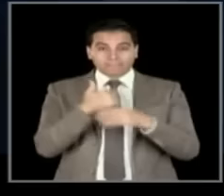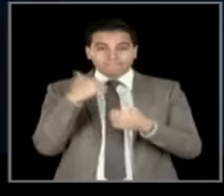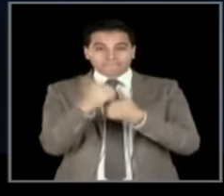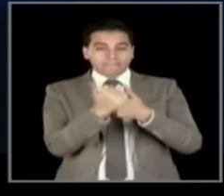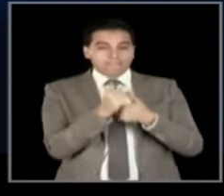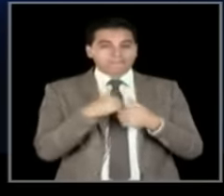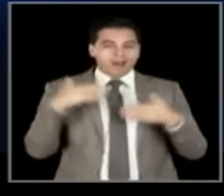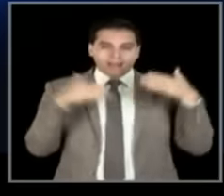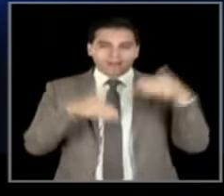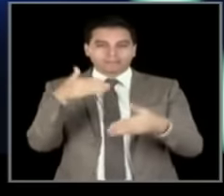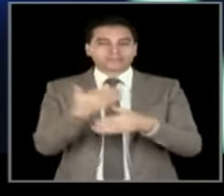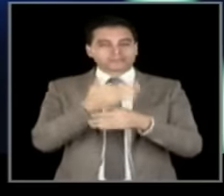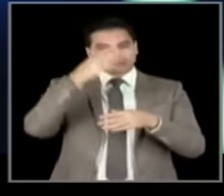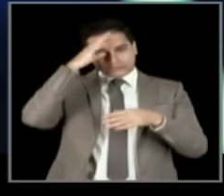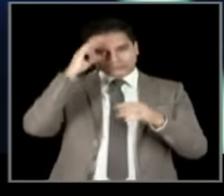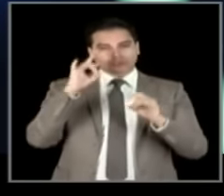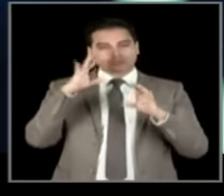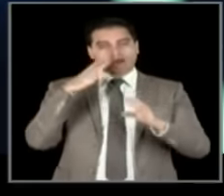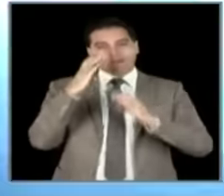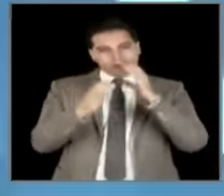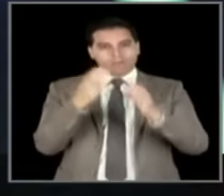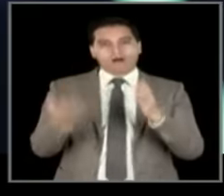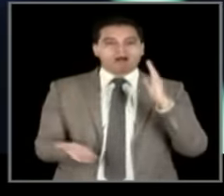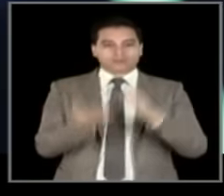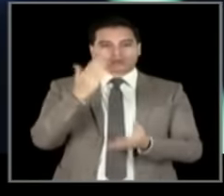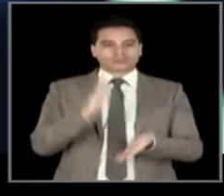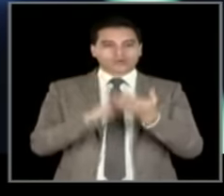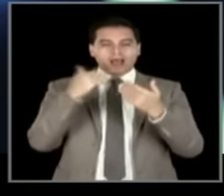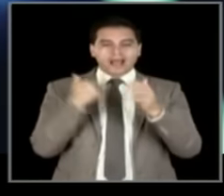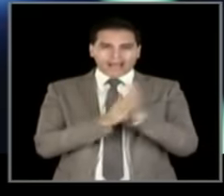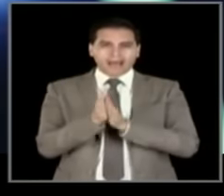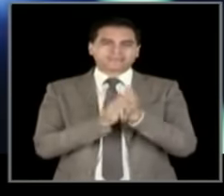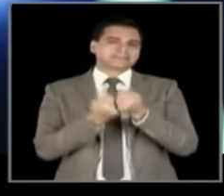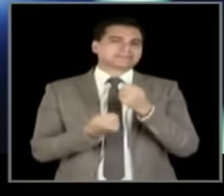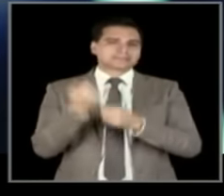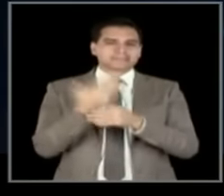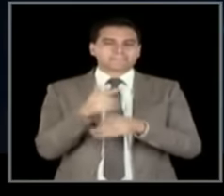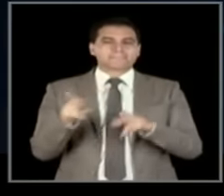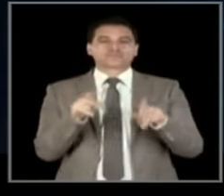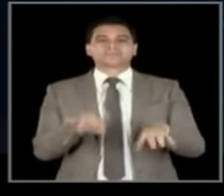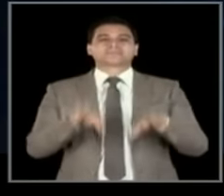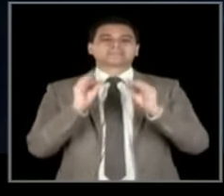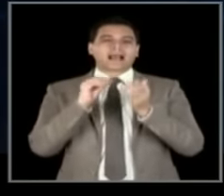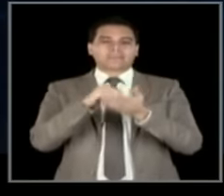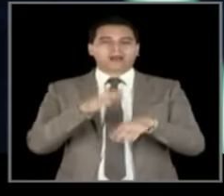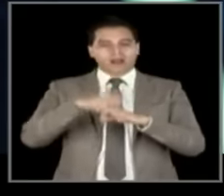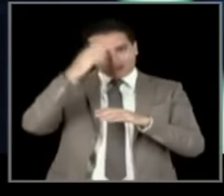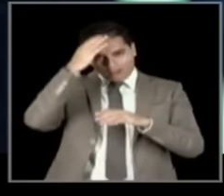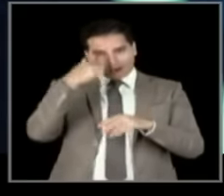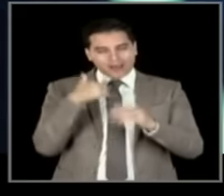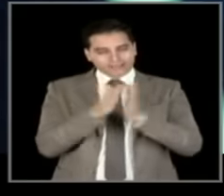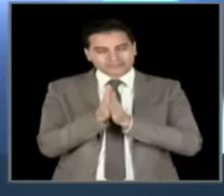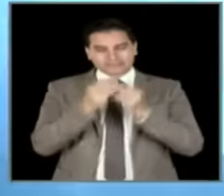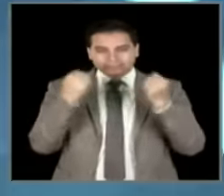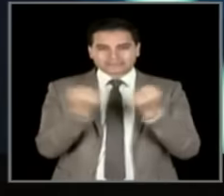اللي عندنا، نبقى جاهزين الموسم ده أيا كان مستواي أو أسئلته. متحمسة جدا لبداية موسم جديد للعباقرة، احنا استعدنا وعملنا اللي علينا وإن شاء